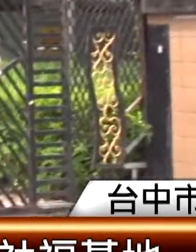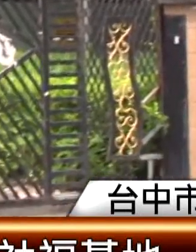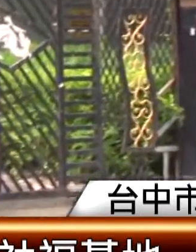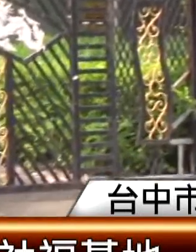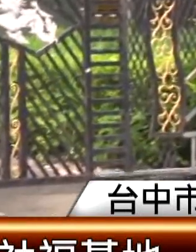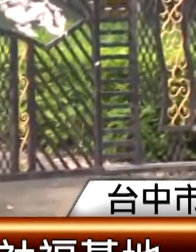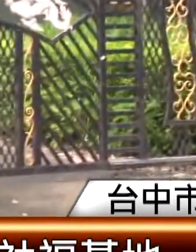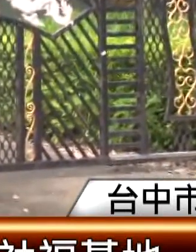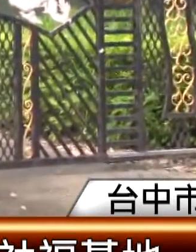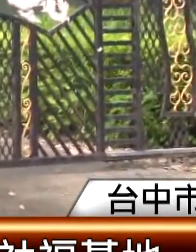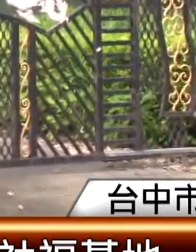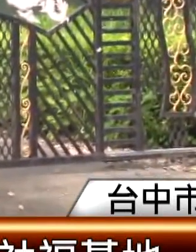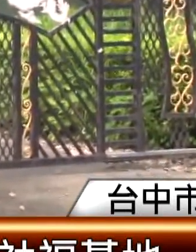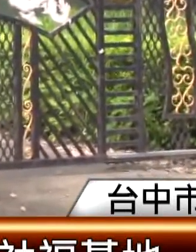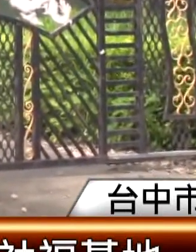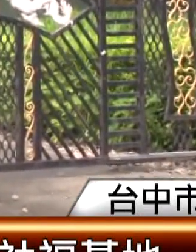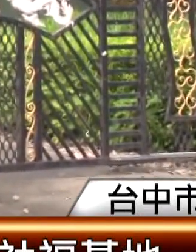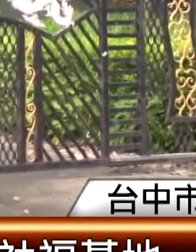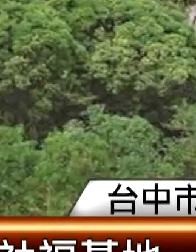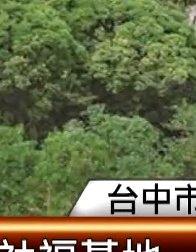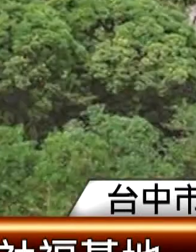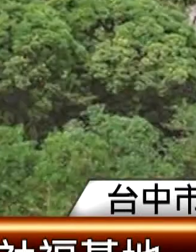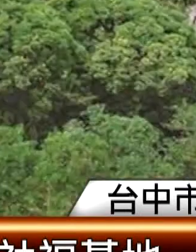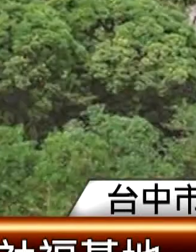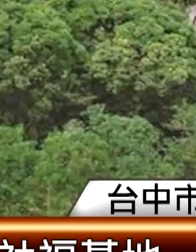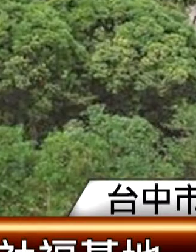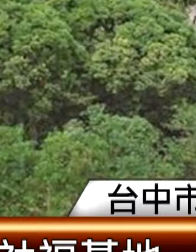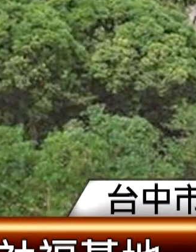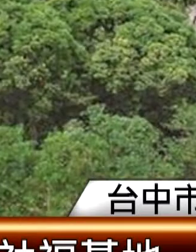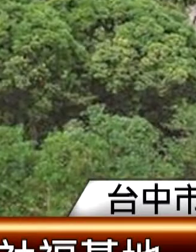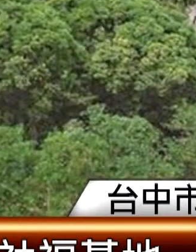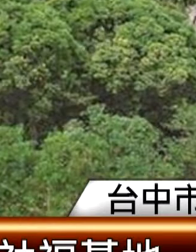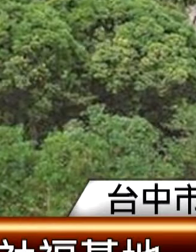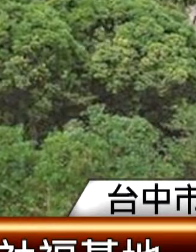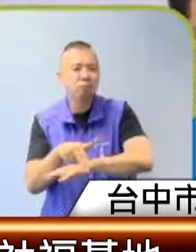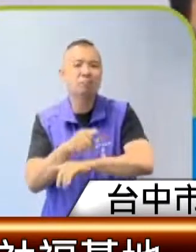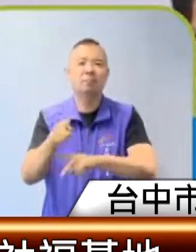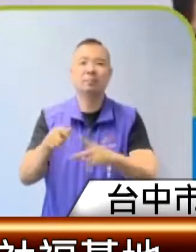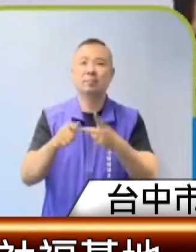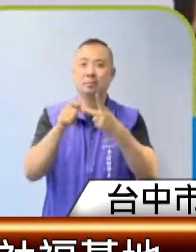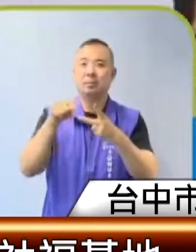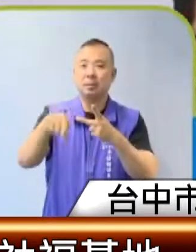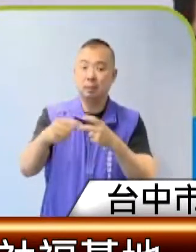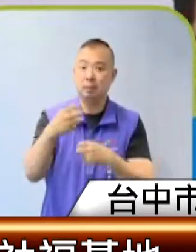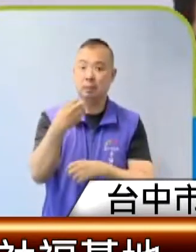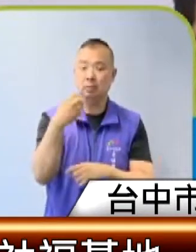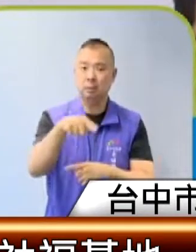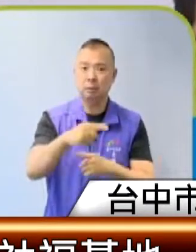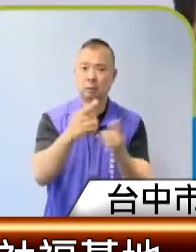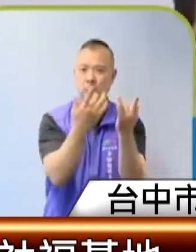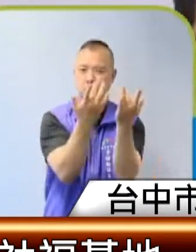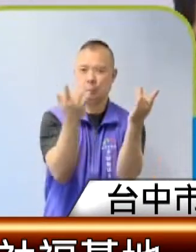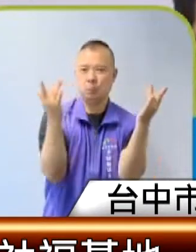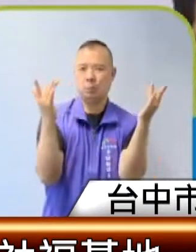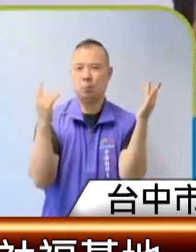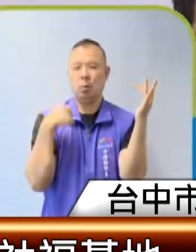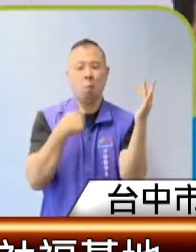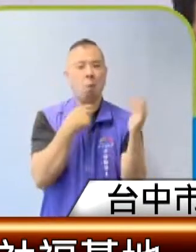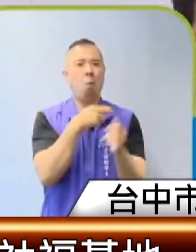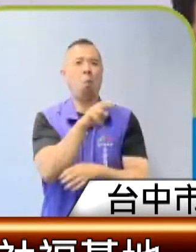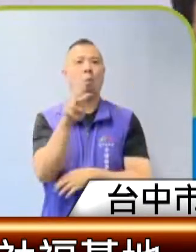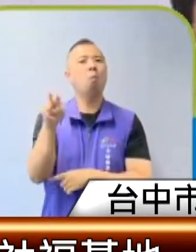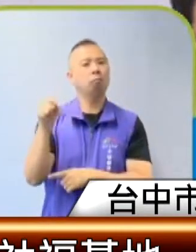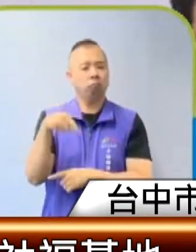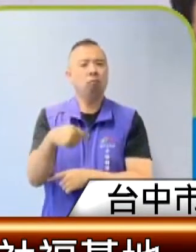消息。 树木林荫啊，环绕之下的一个很重要社福基地，这个里面的社福基地会